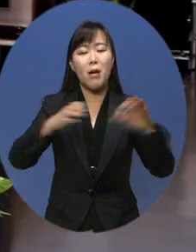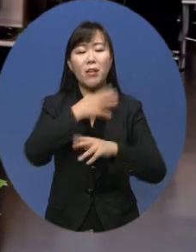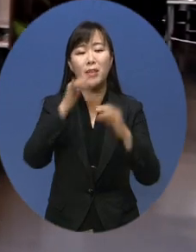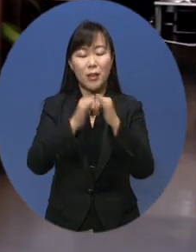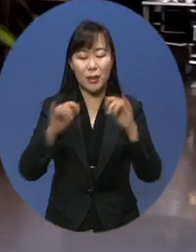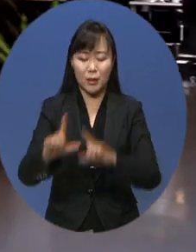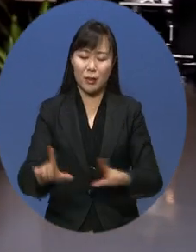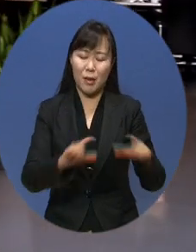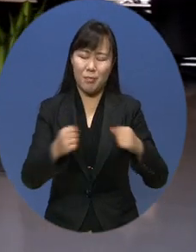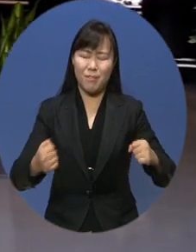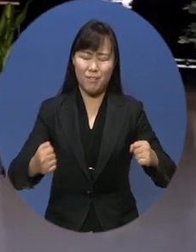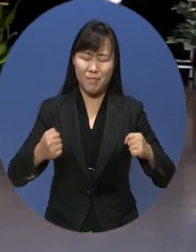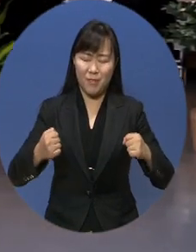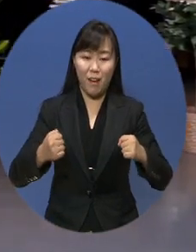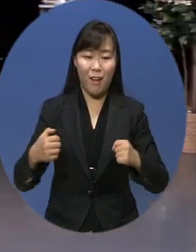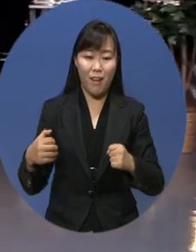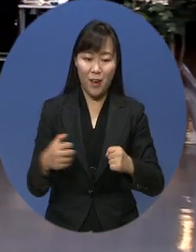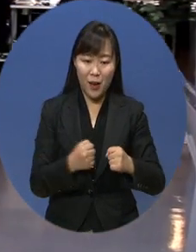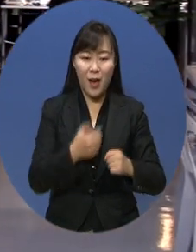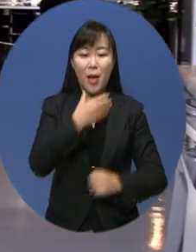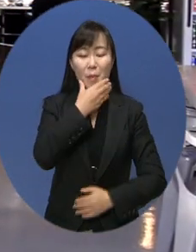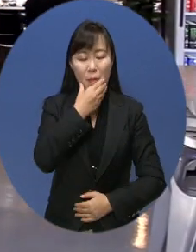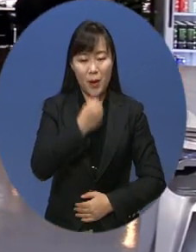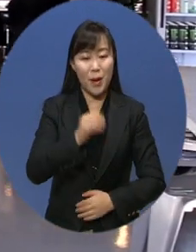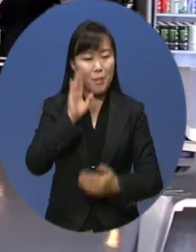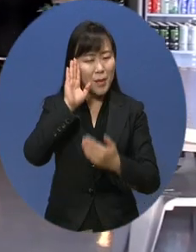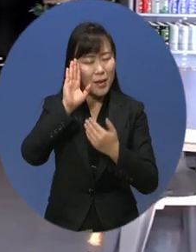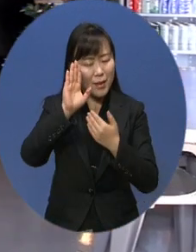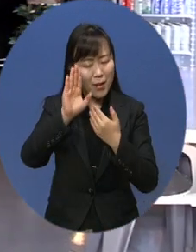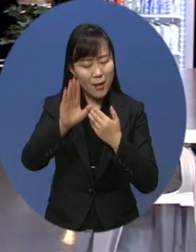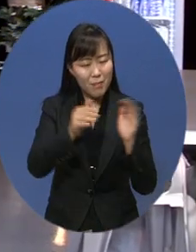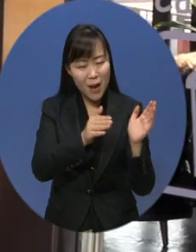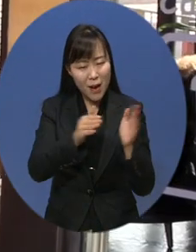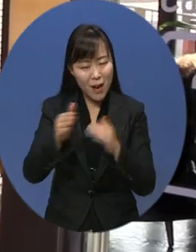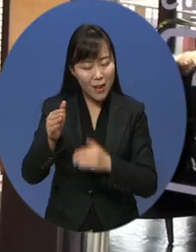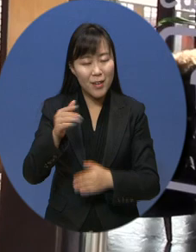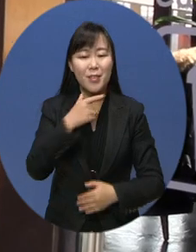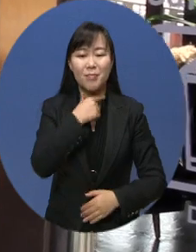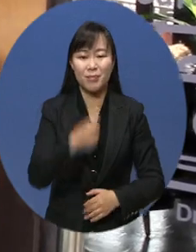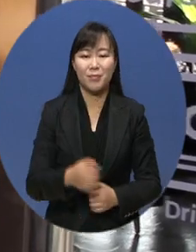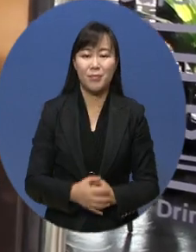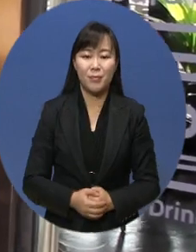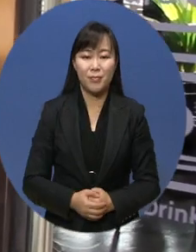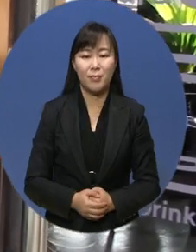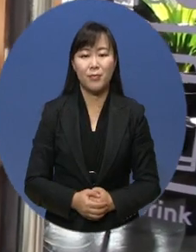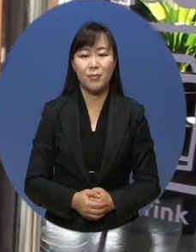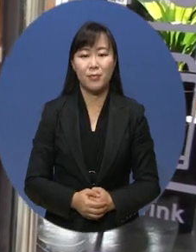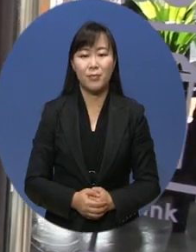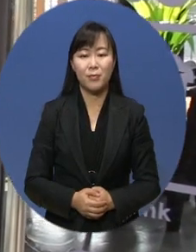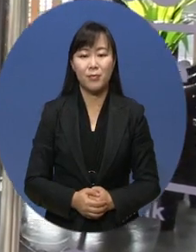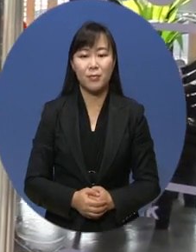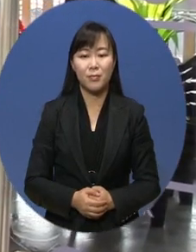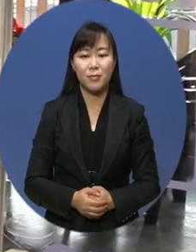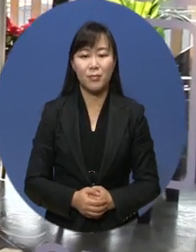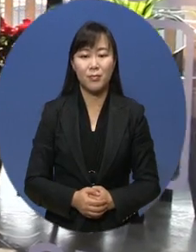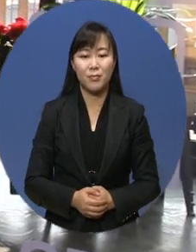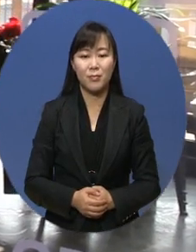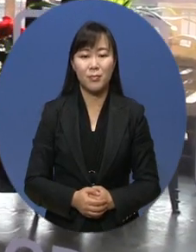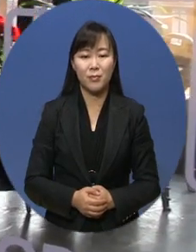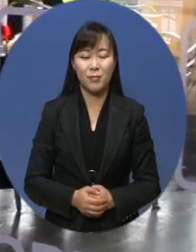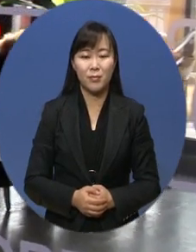어르신들이 삶의 활력을 얻어 행복한 미래를 만들어 가길 기대해 봅니다. 복지TV